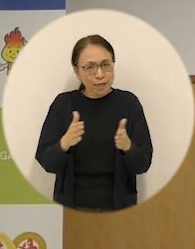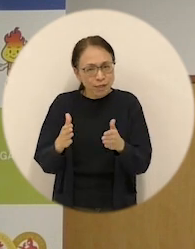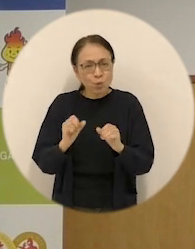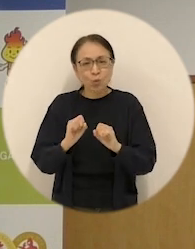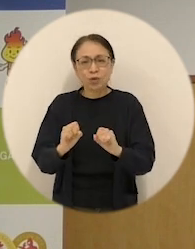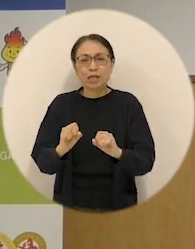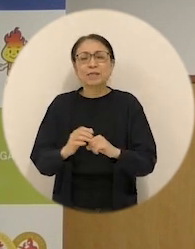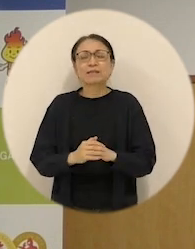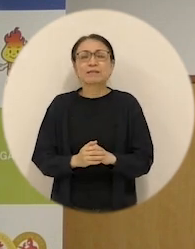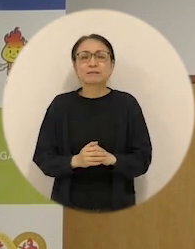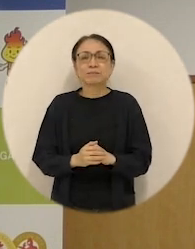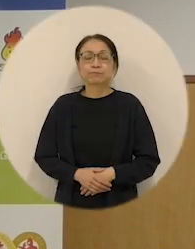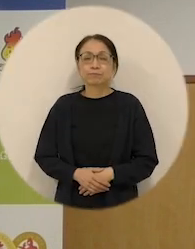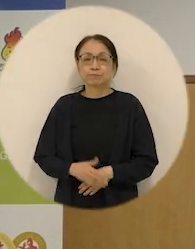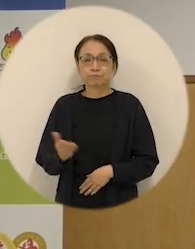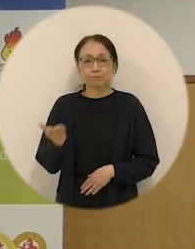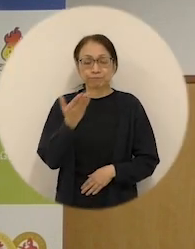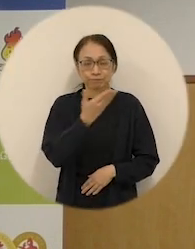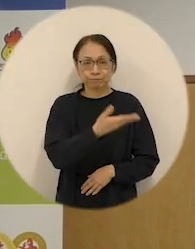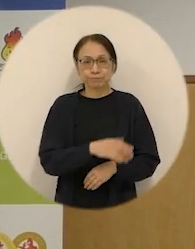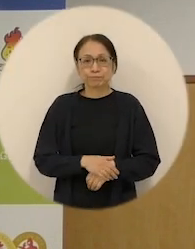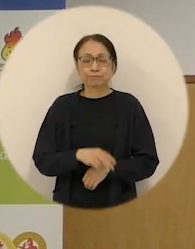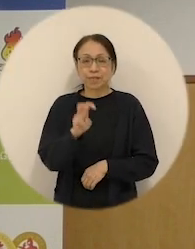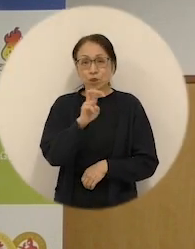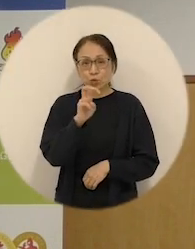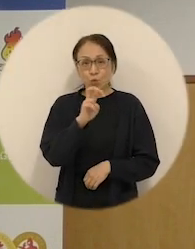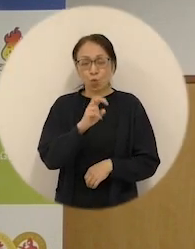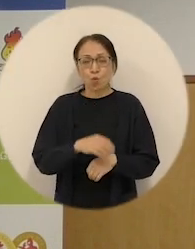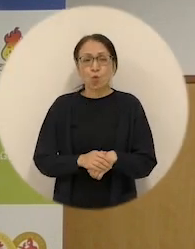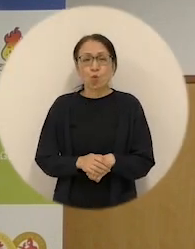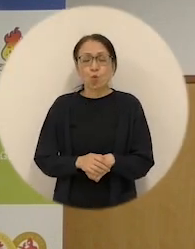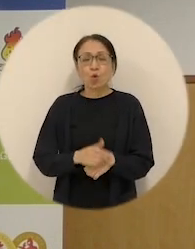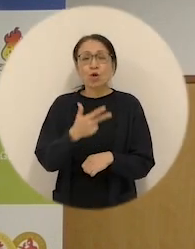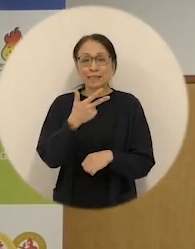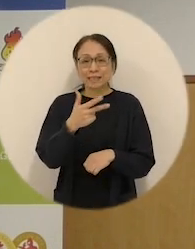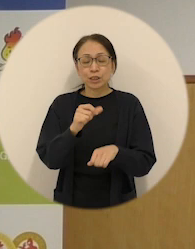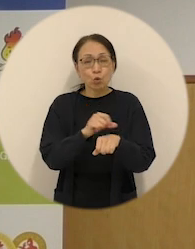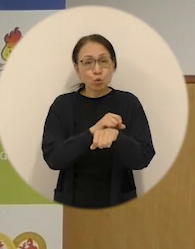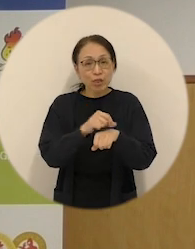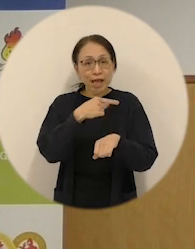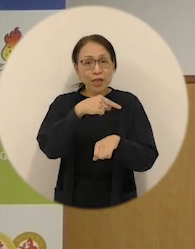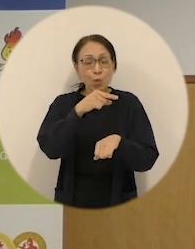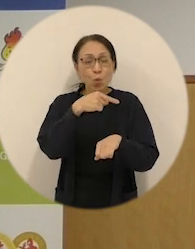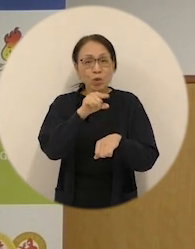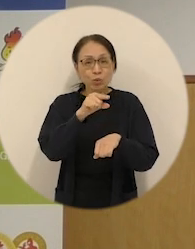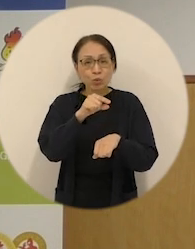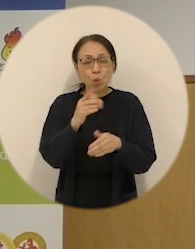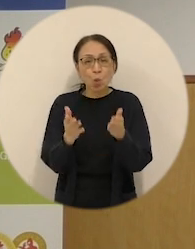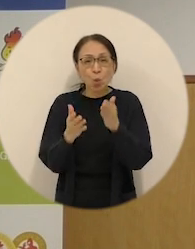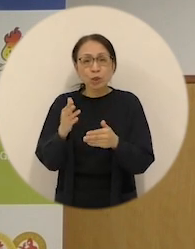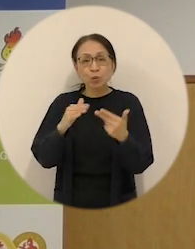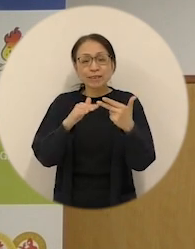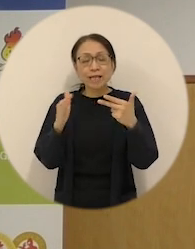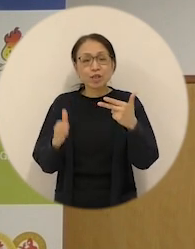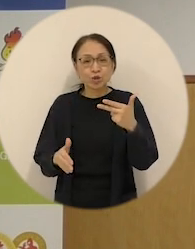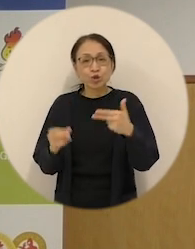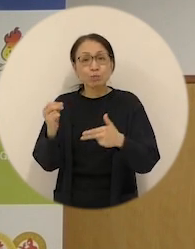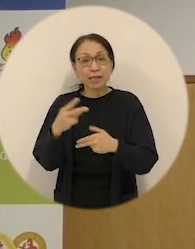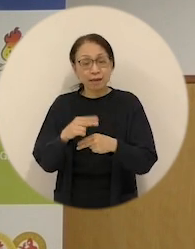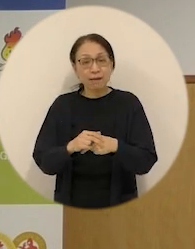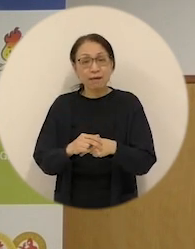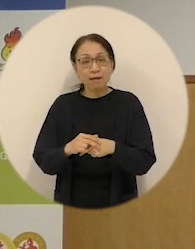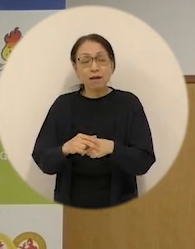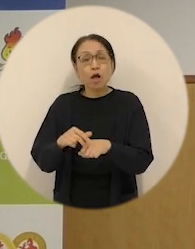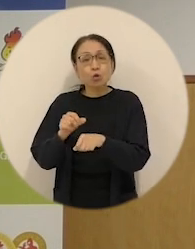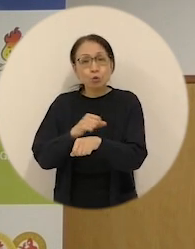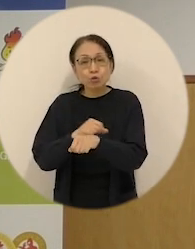。次に議案第20号須賀川市特定教育保育施設及び特定